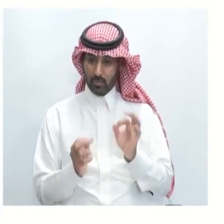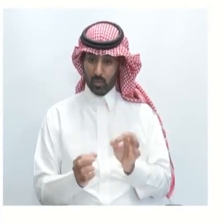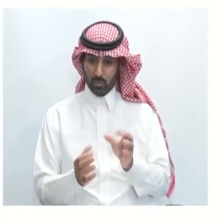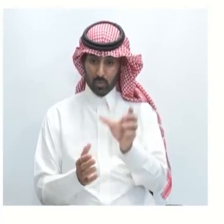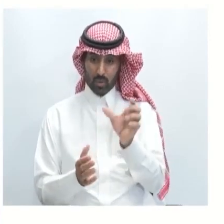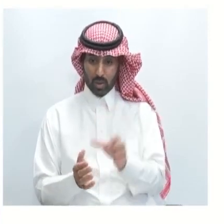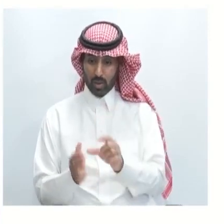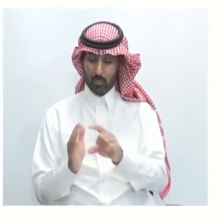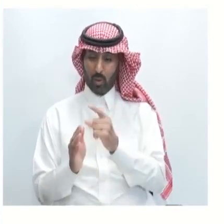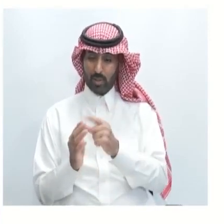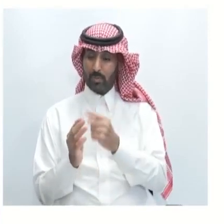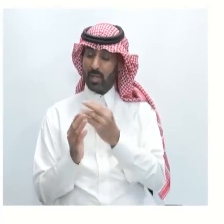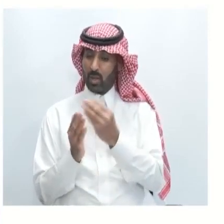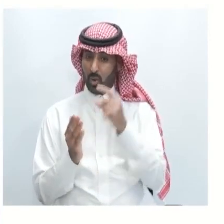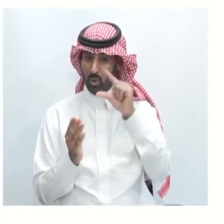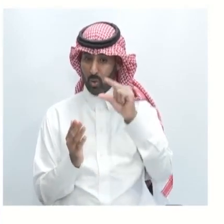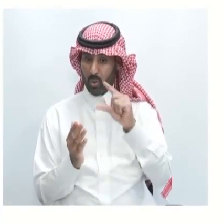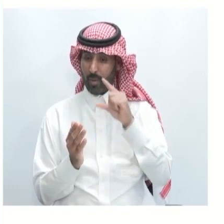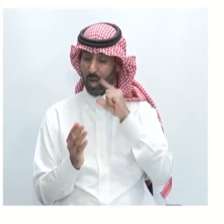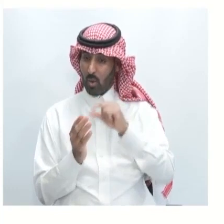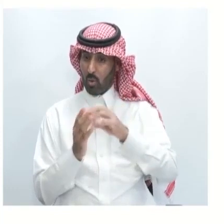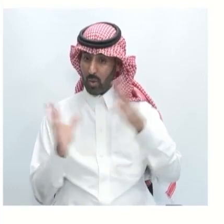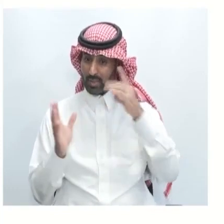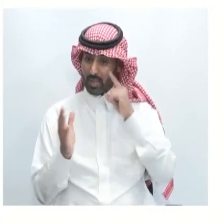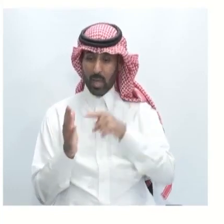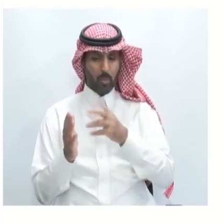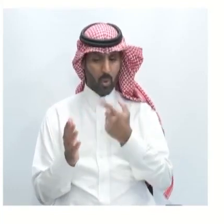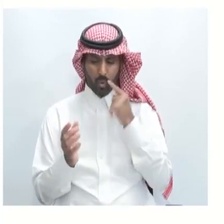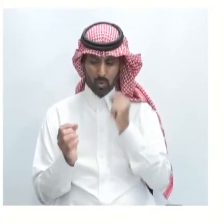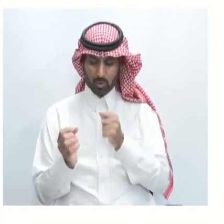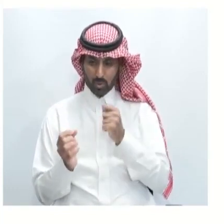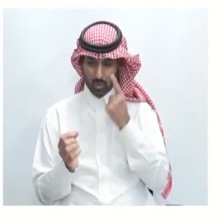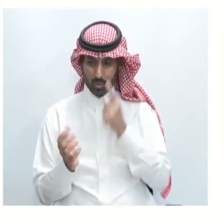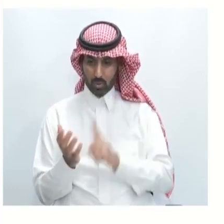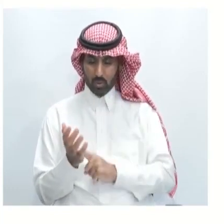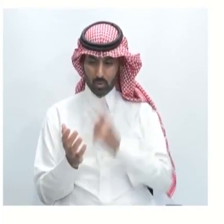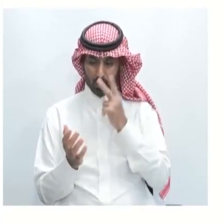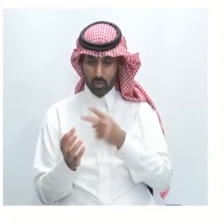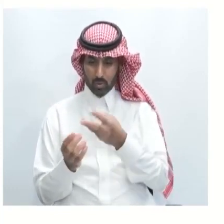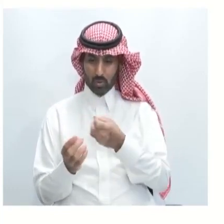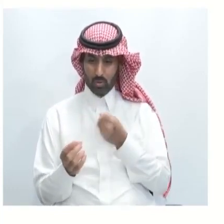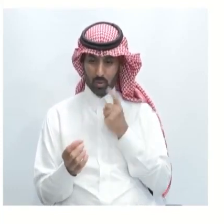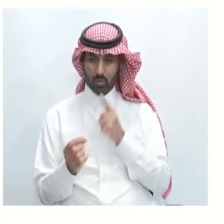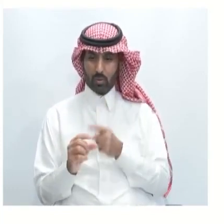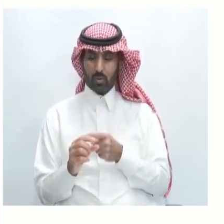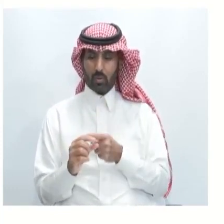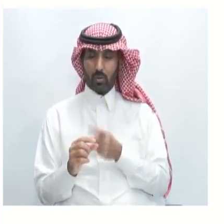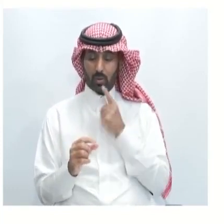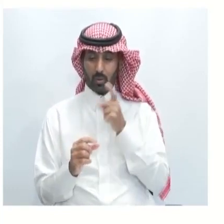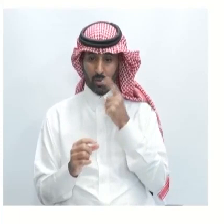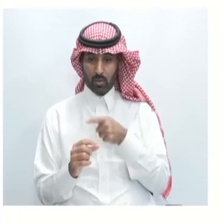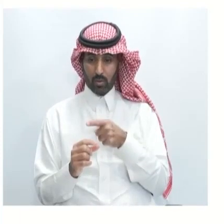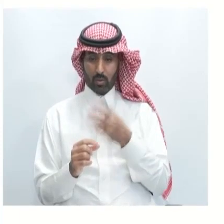على المقدمتين كم نوعا منطقيا سننتج يجب ان تكون